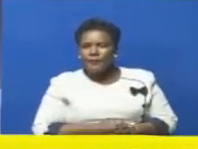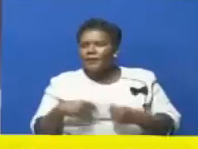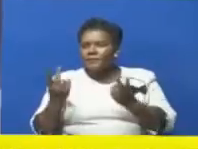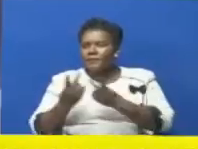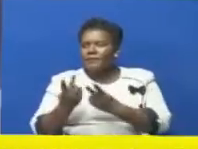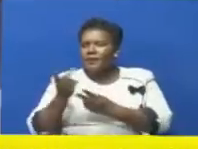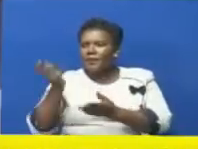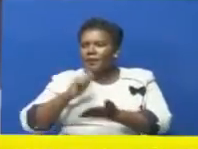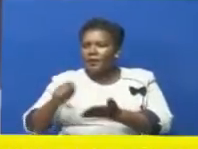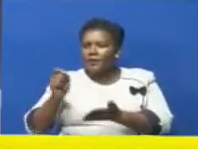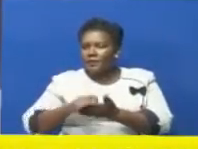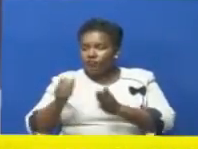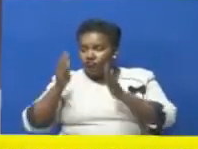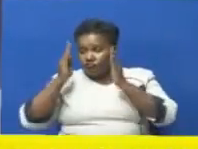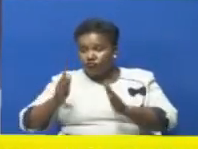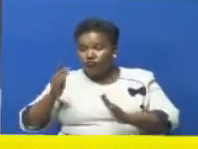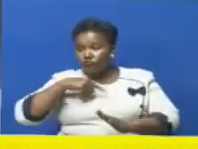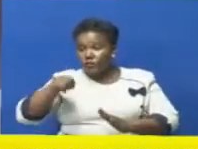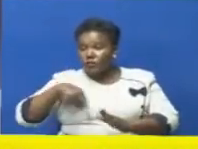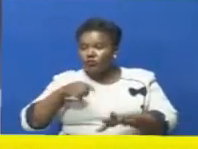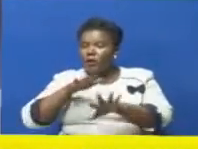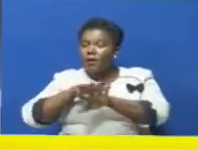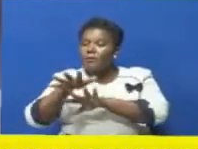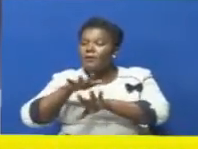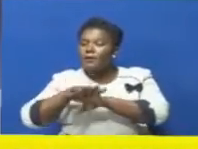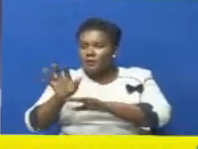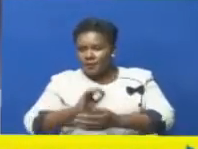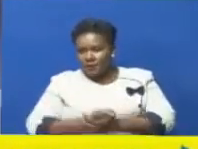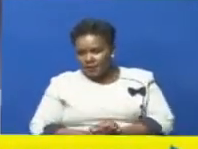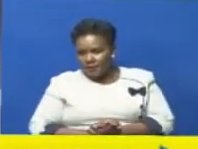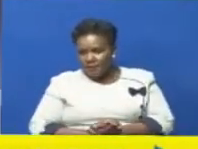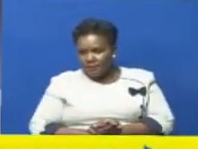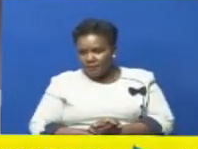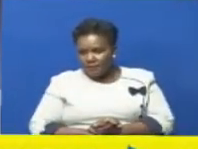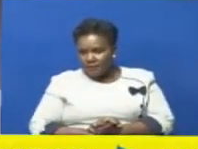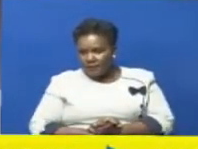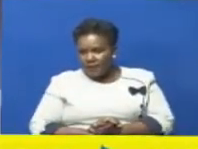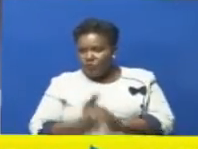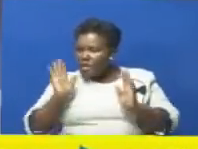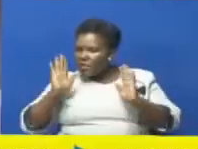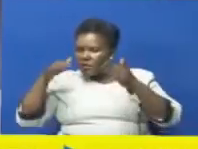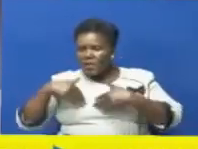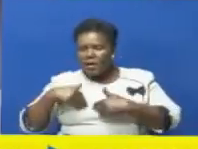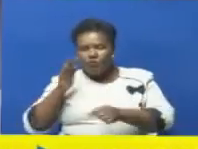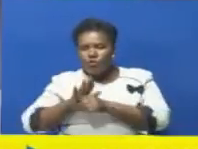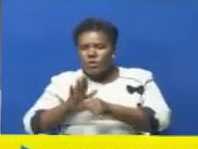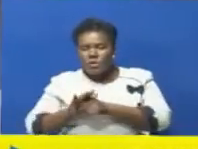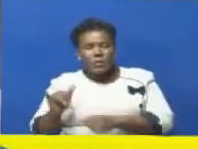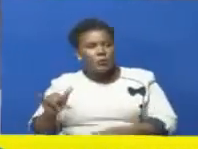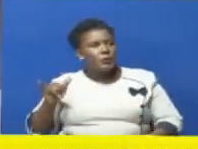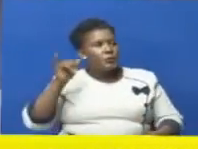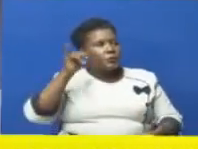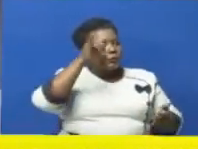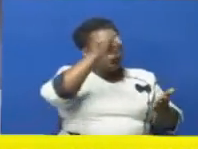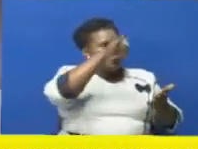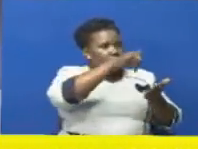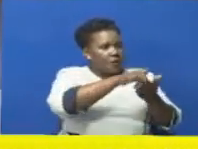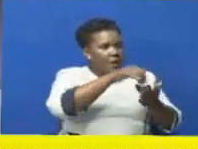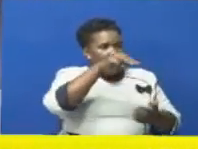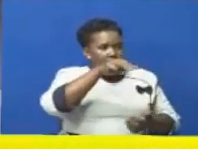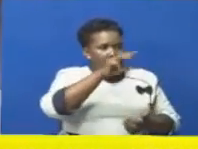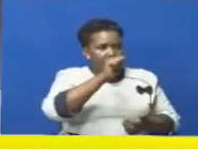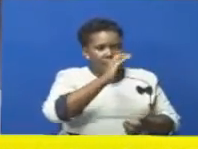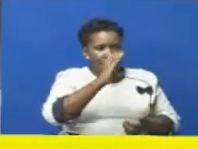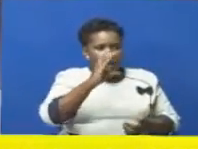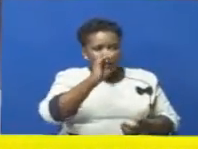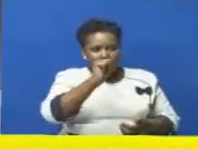wetu, ameeleza juu ya mkwamo wa Waislamu kwenda Maka, ambao sasa nchi ambazo zilikuwa zimeweka